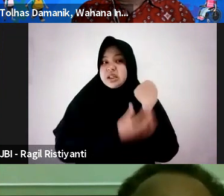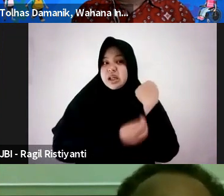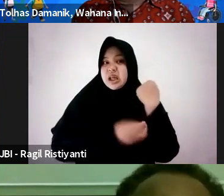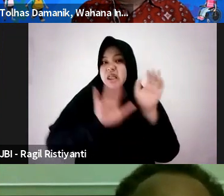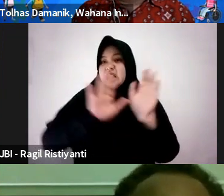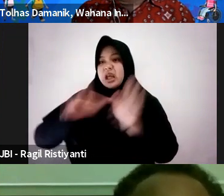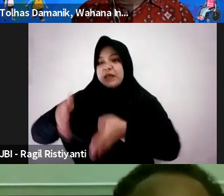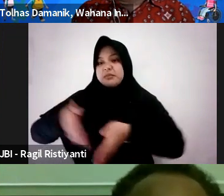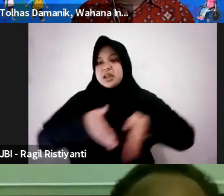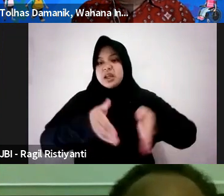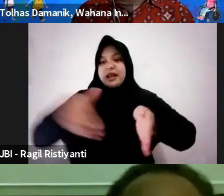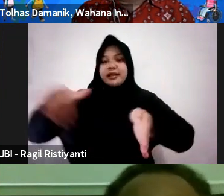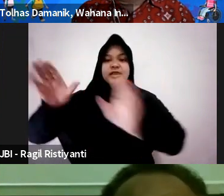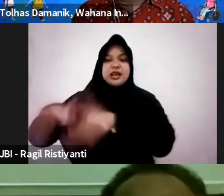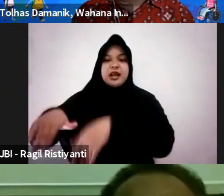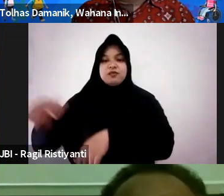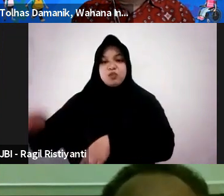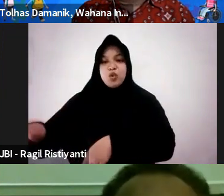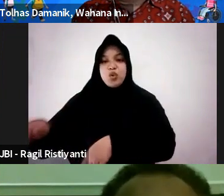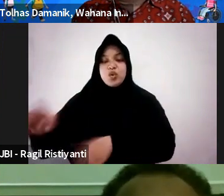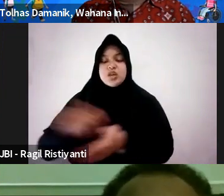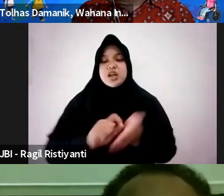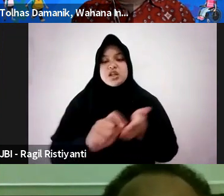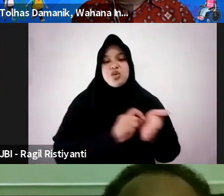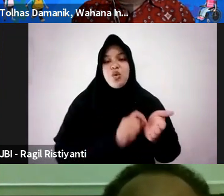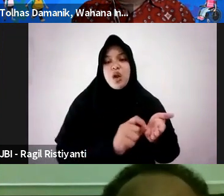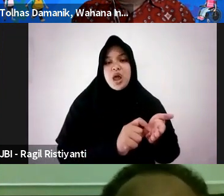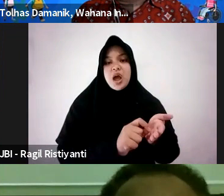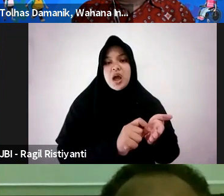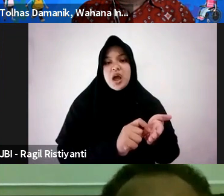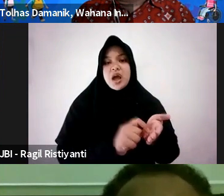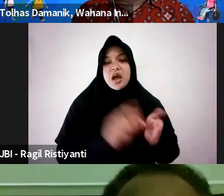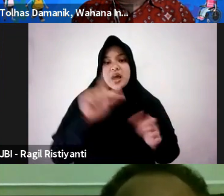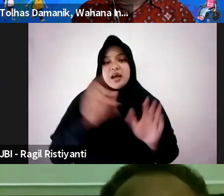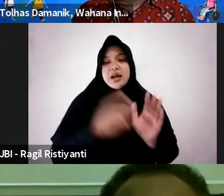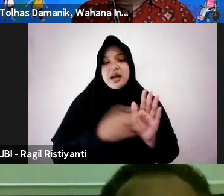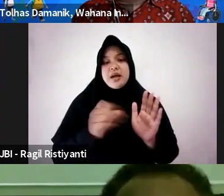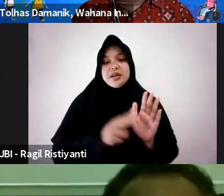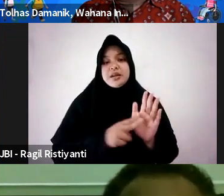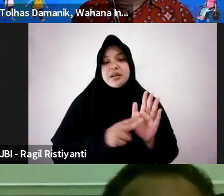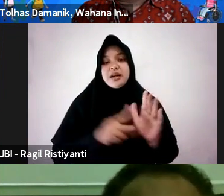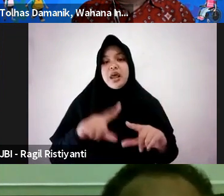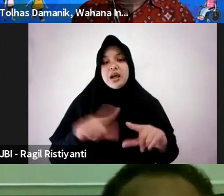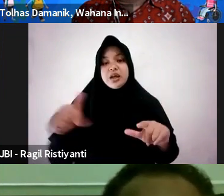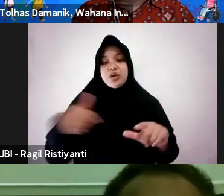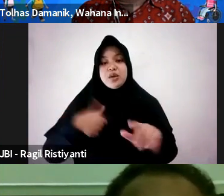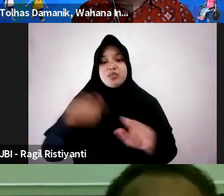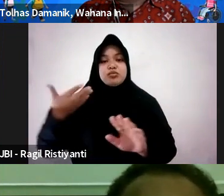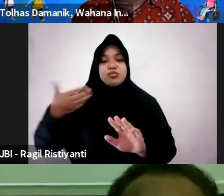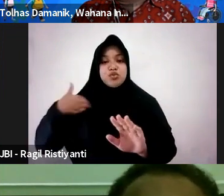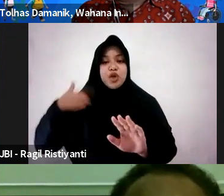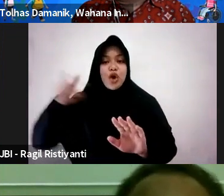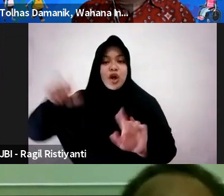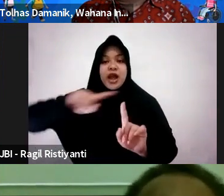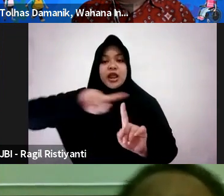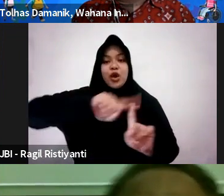gitu terus dia sekolah di rawinala itu point Allah kan punya Katolik gitu Nah